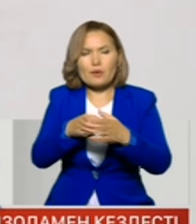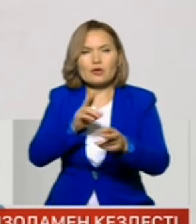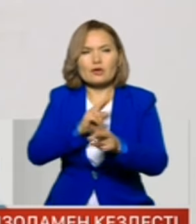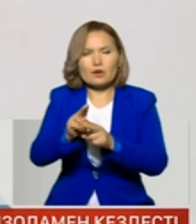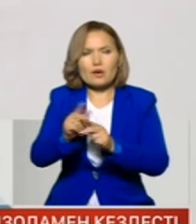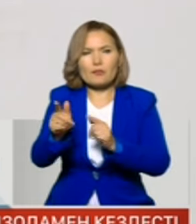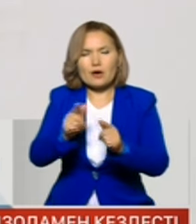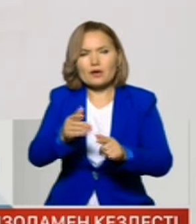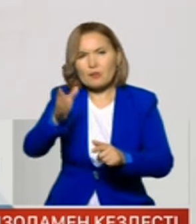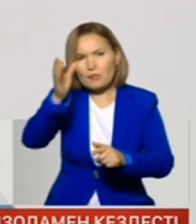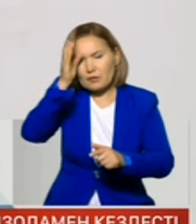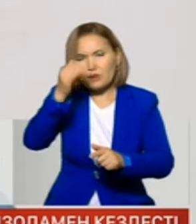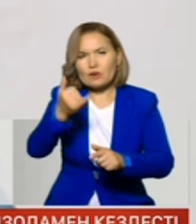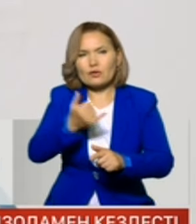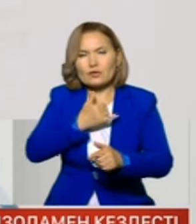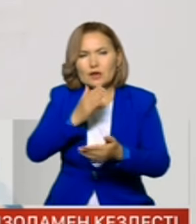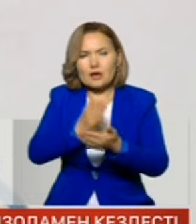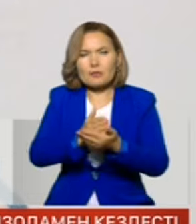керекті білімдері бар,